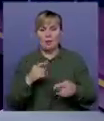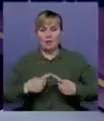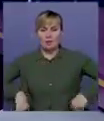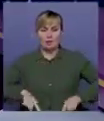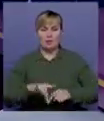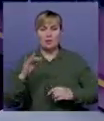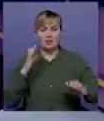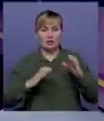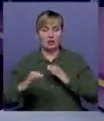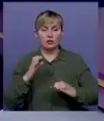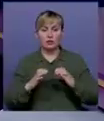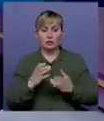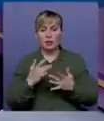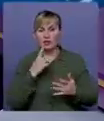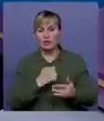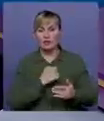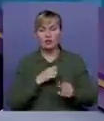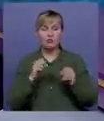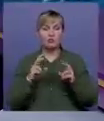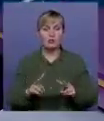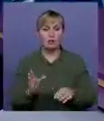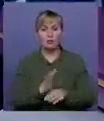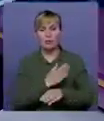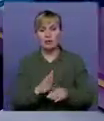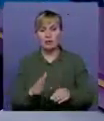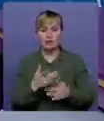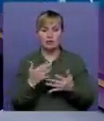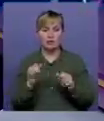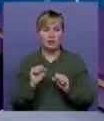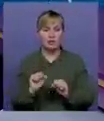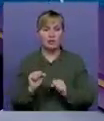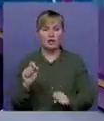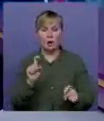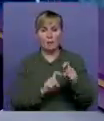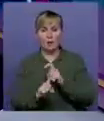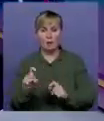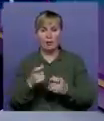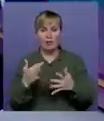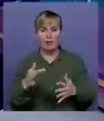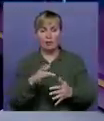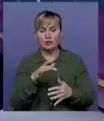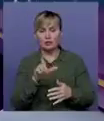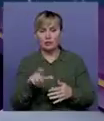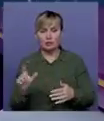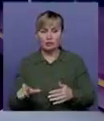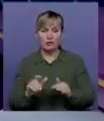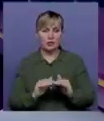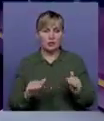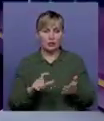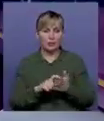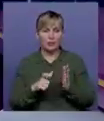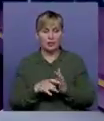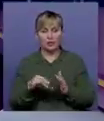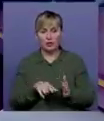и Института сухопутных войск. Специальные подразделения биологической защиты обработали несколько сотен объектов – детсады, площадки